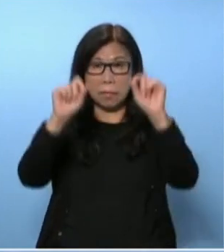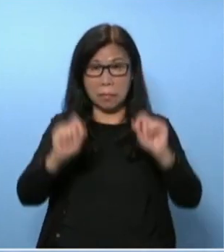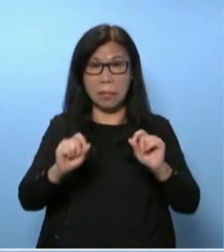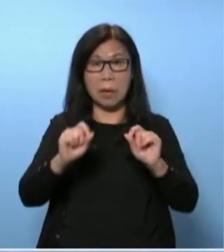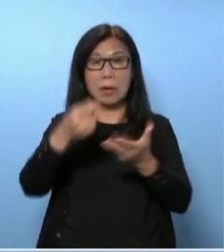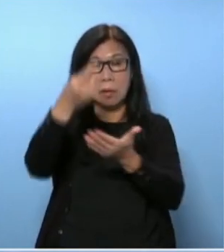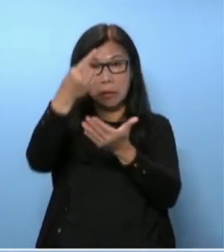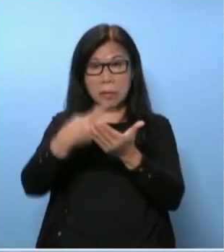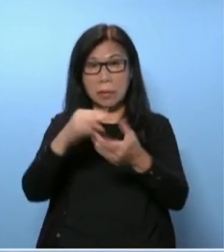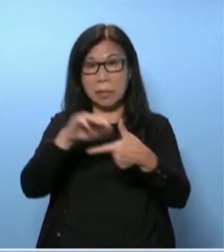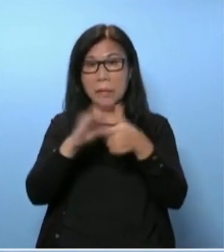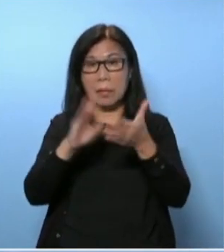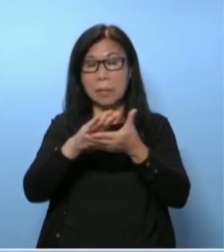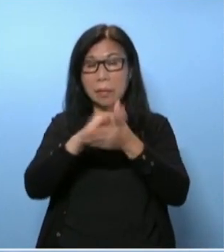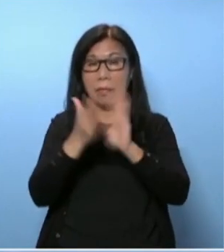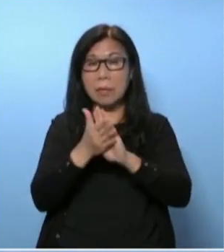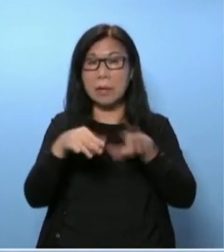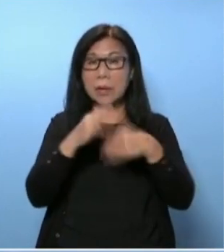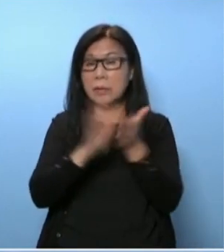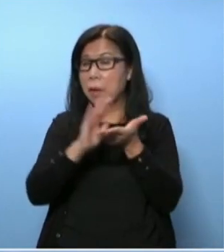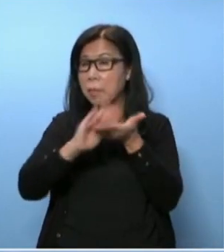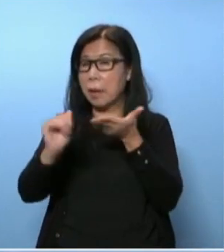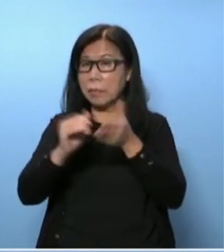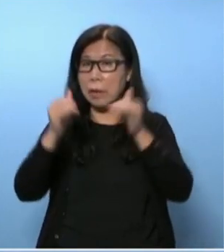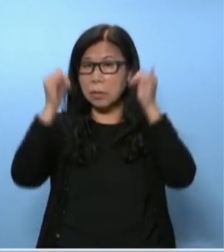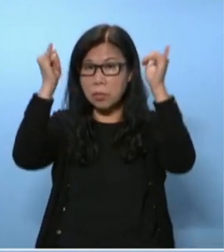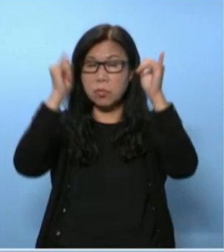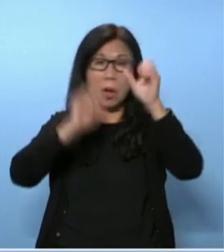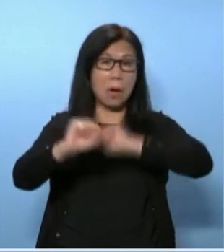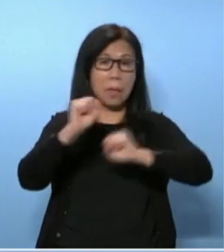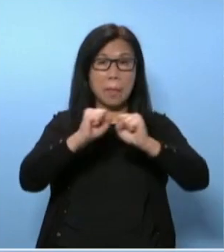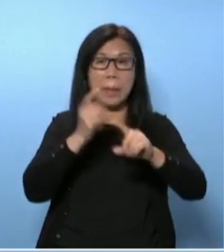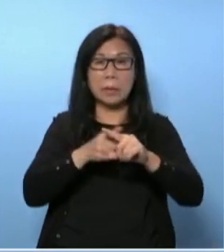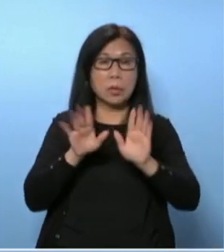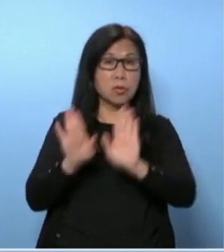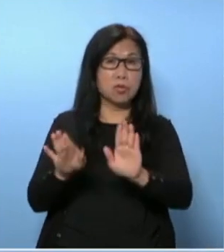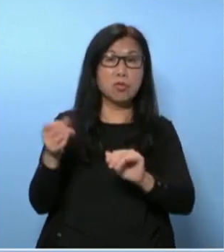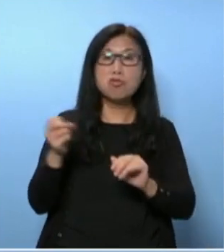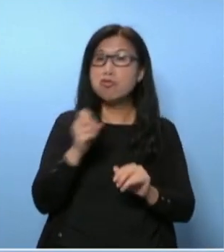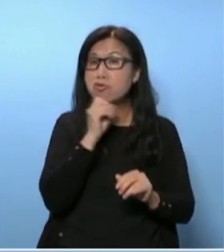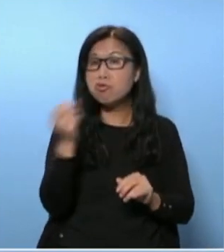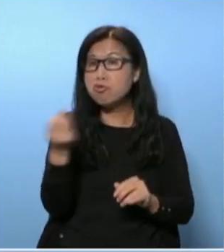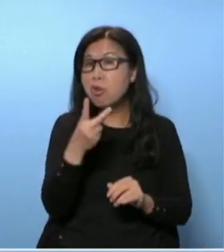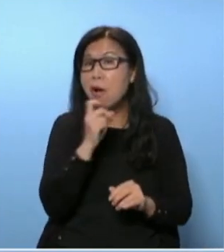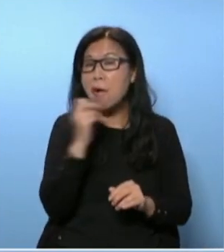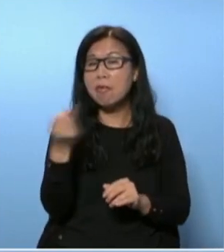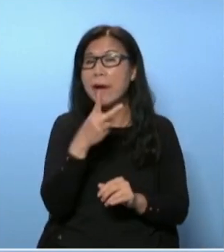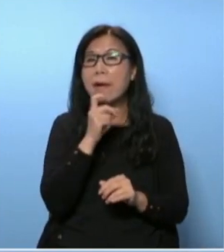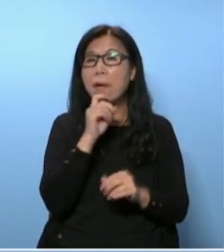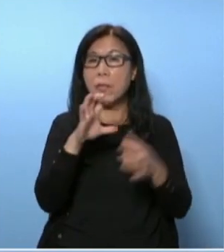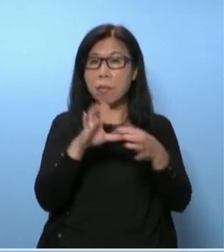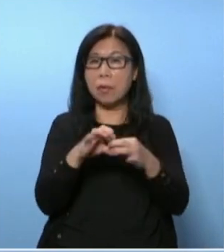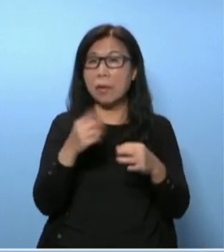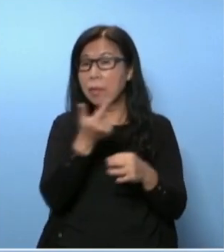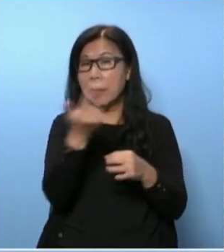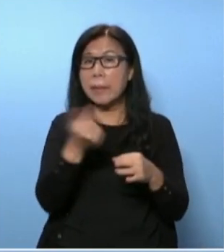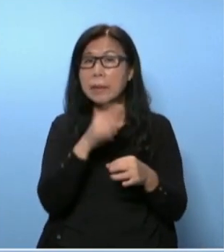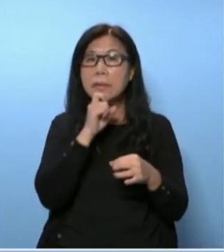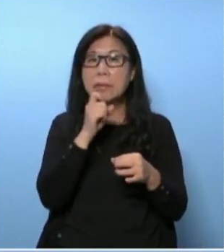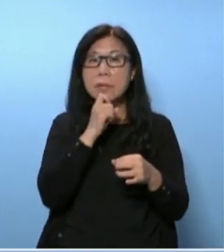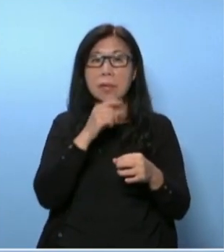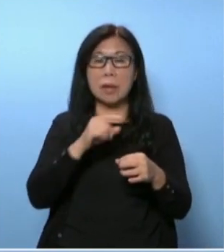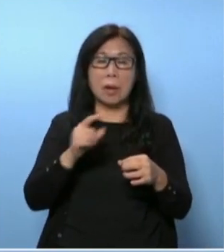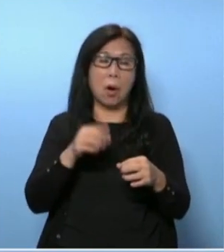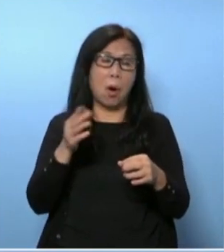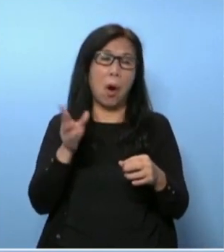美化暴力這種失智的行為，以防有更多的這些這樣的更多的被變